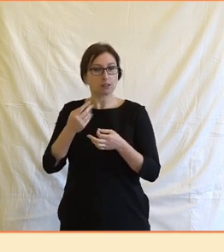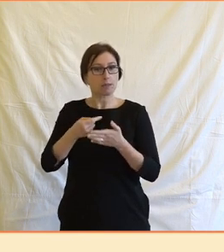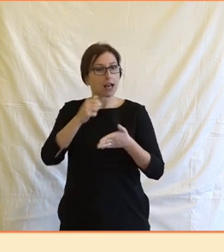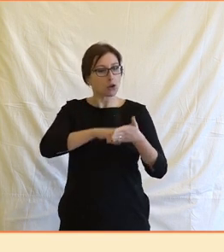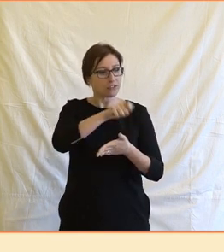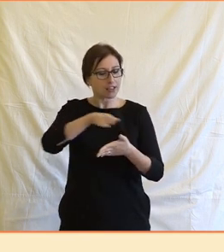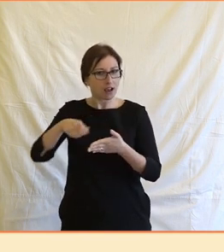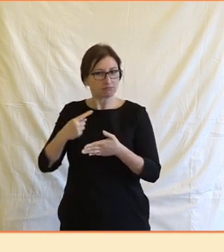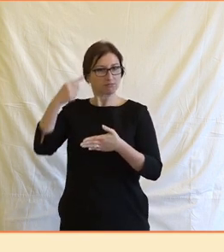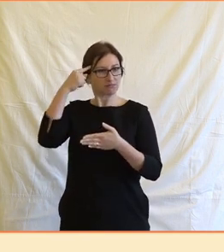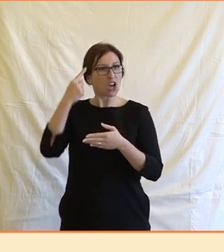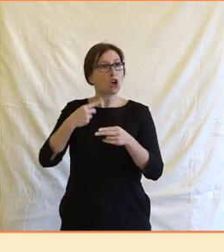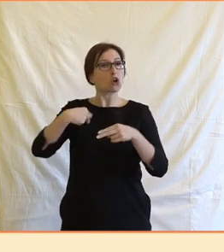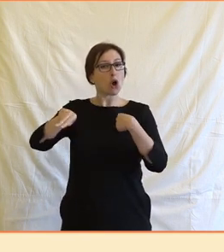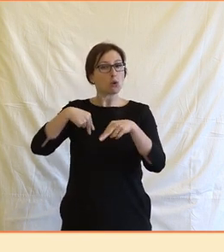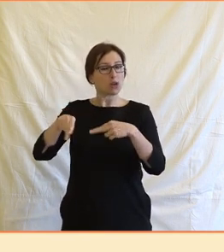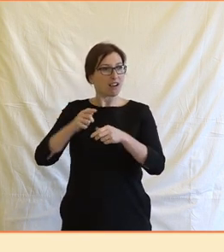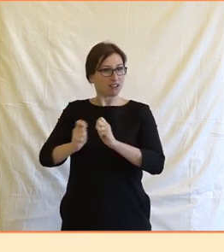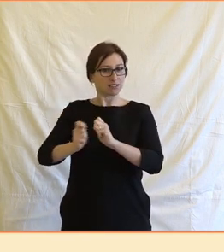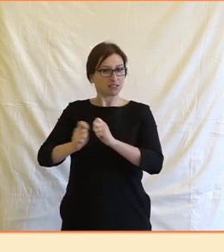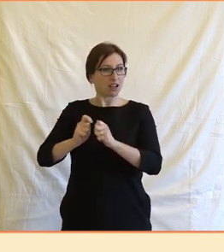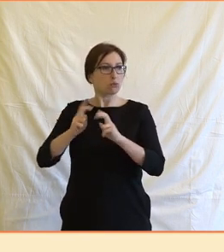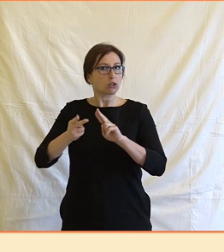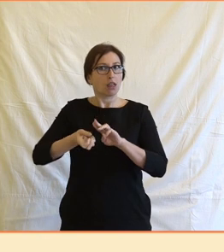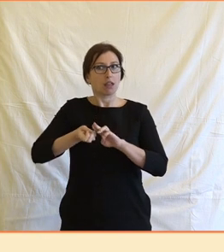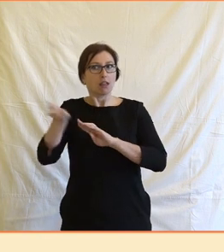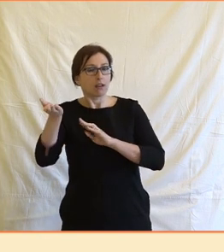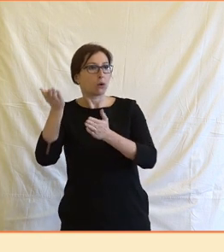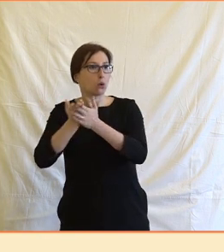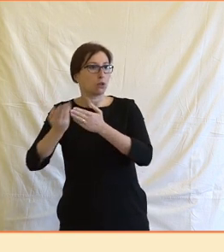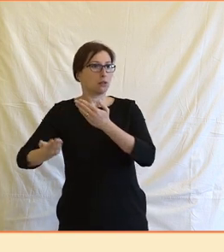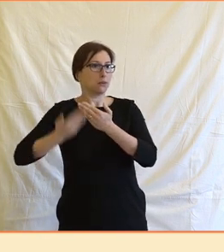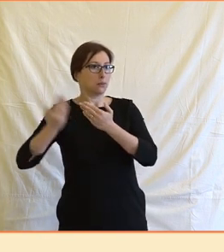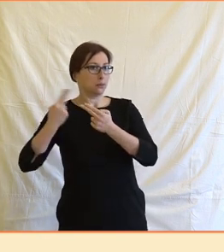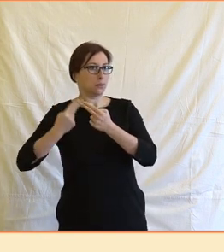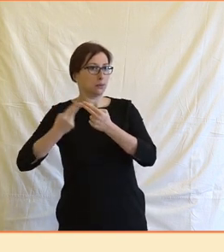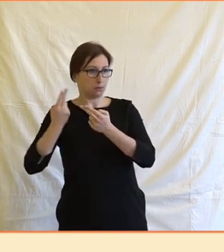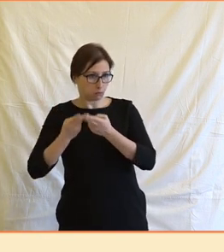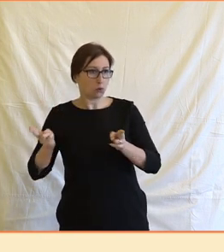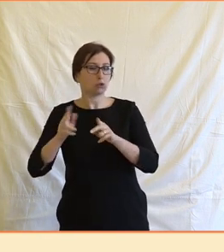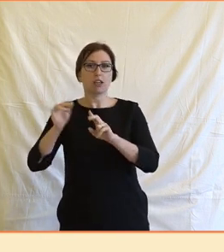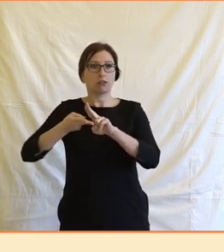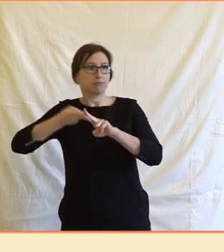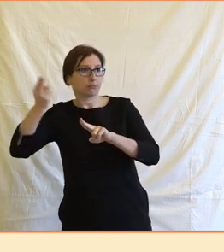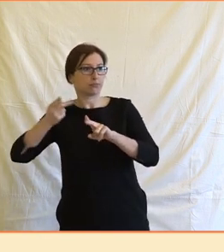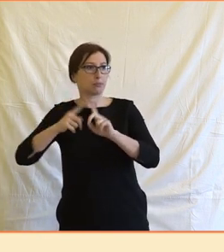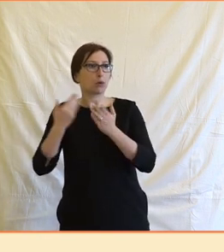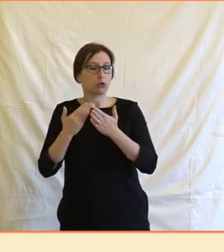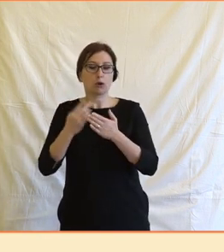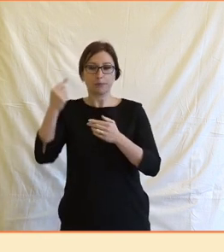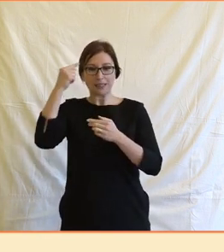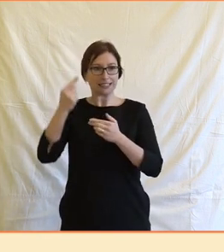toho, že jejich komunikace může být zranitelná, elektronická komunikace, a využívá